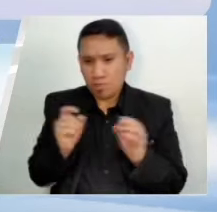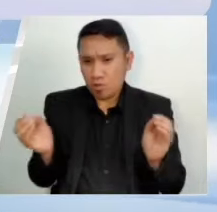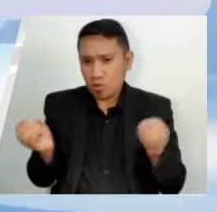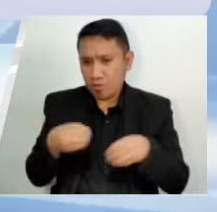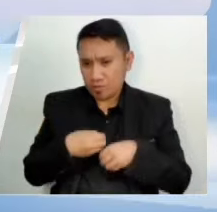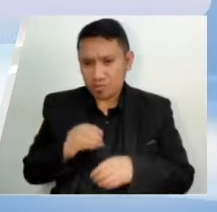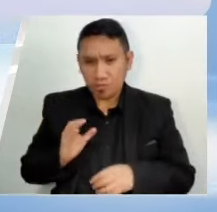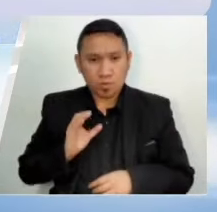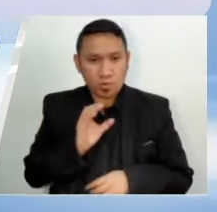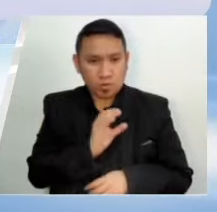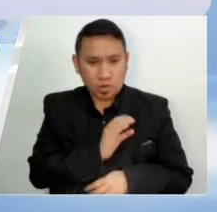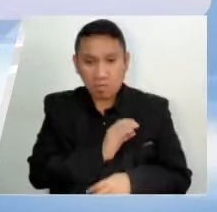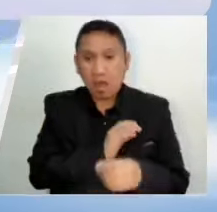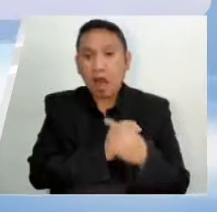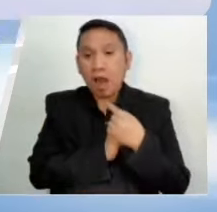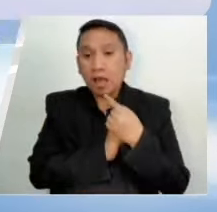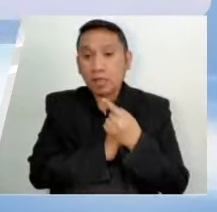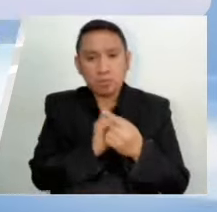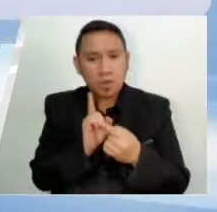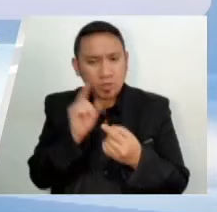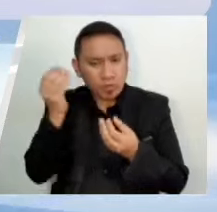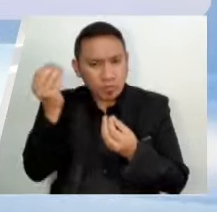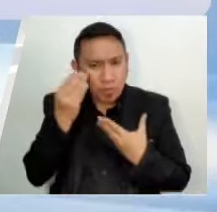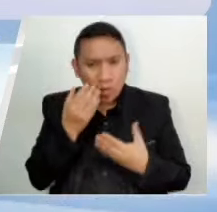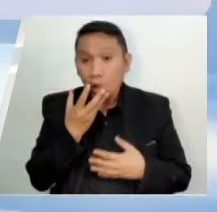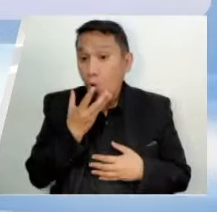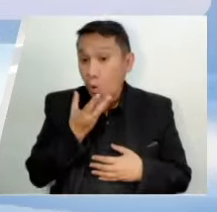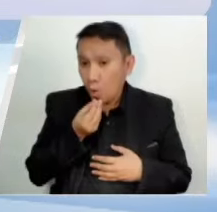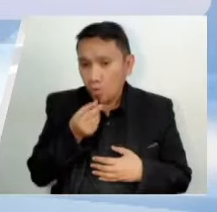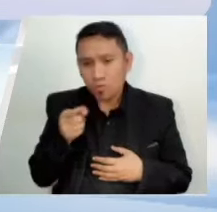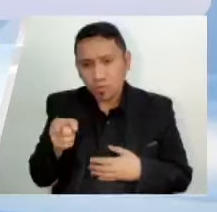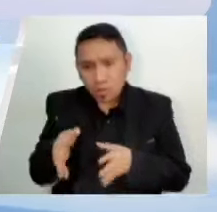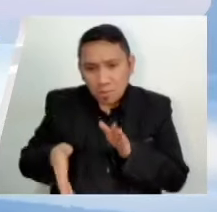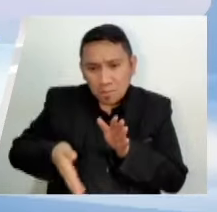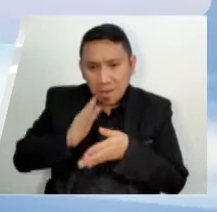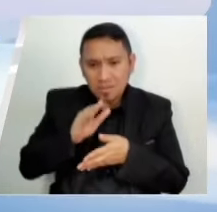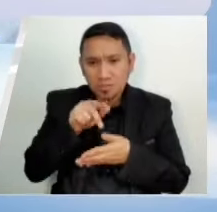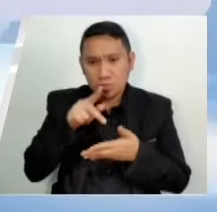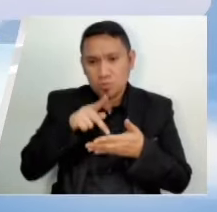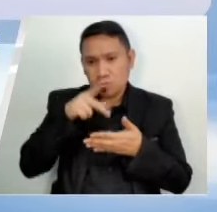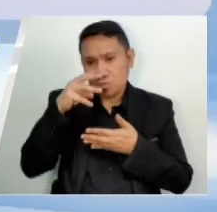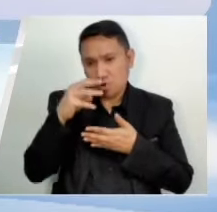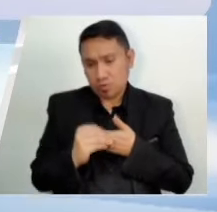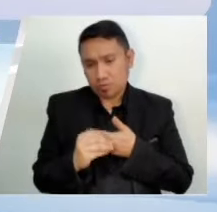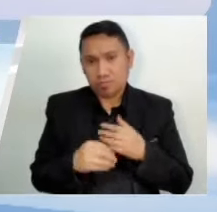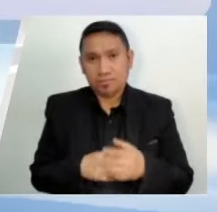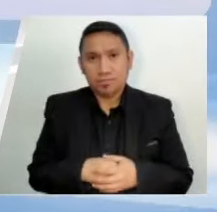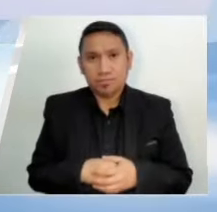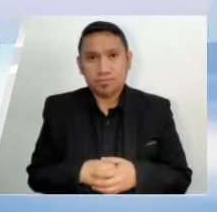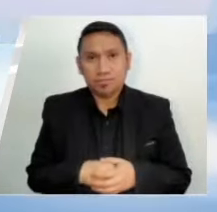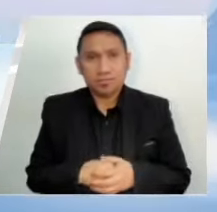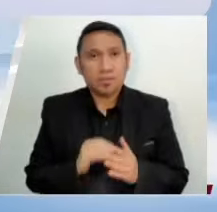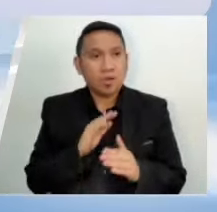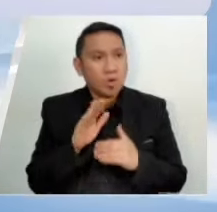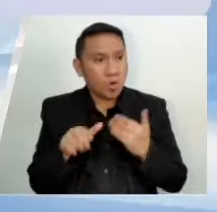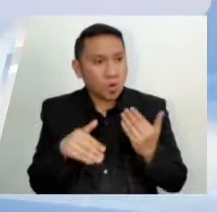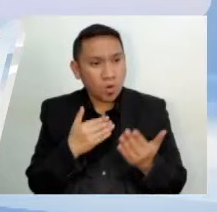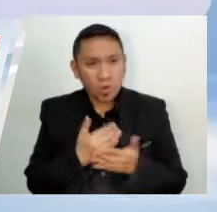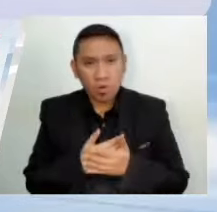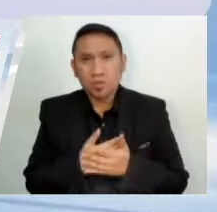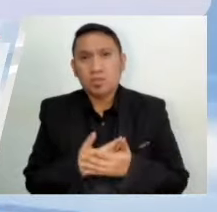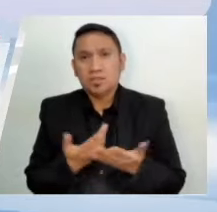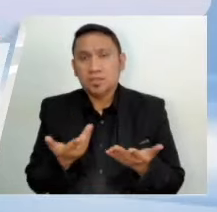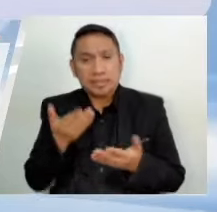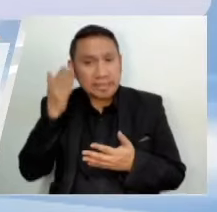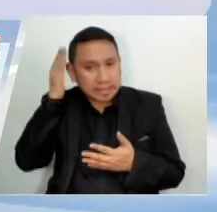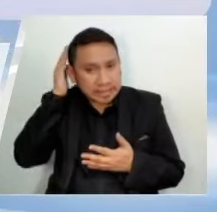na nagsasabi kung kanino dumaraan ang mga programa tulad ng AKAP. Lahat ng soft request,